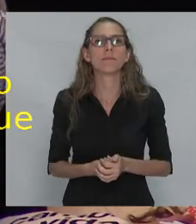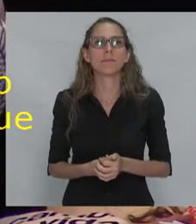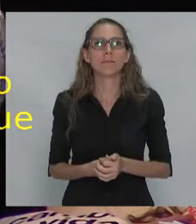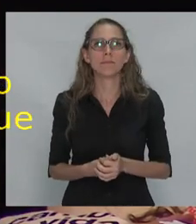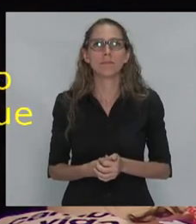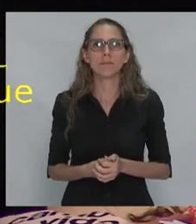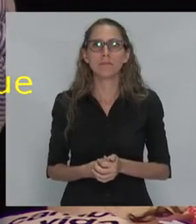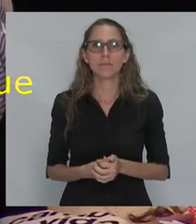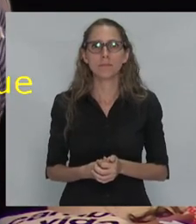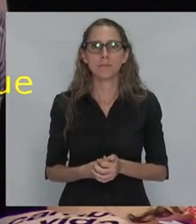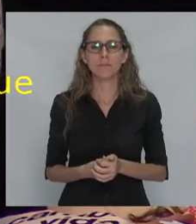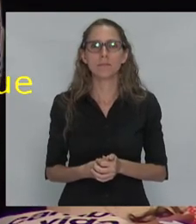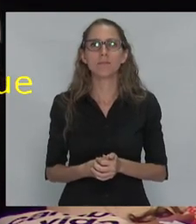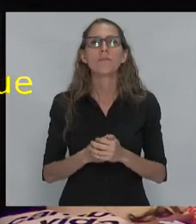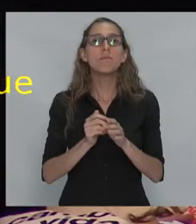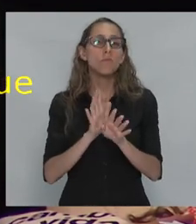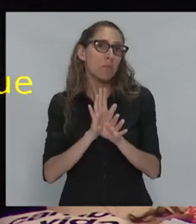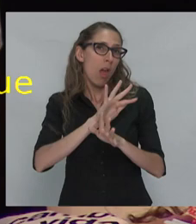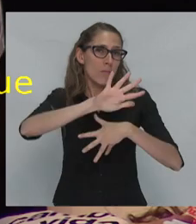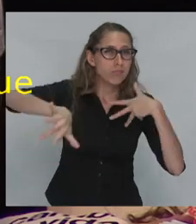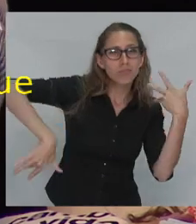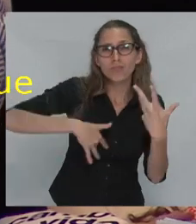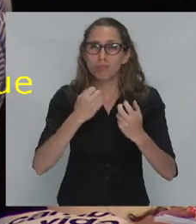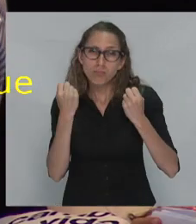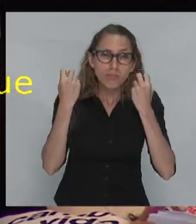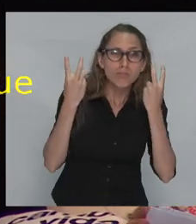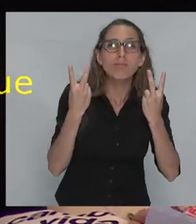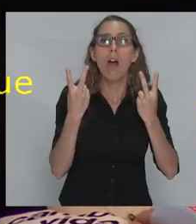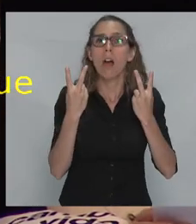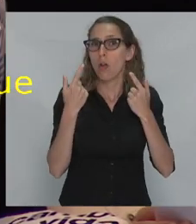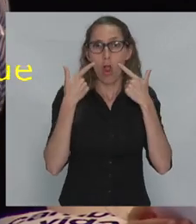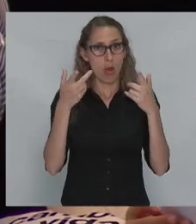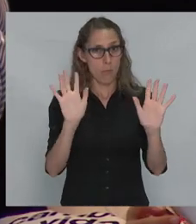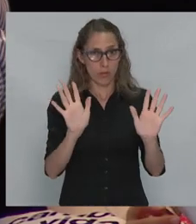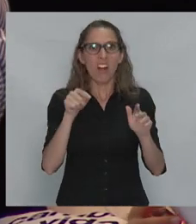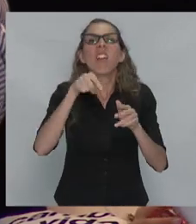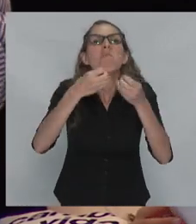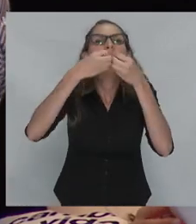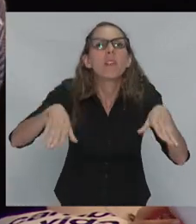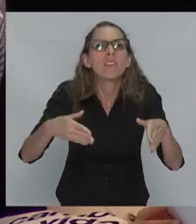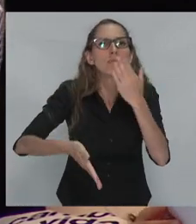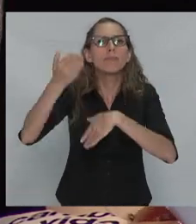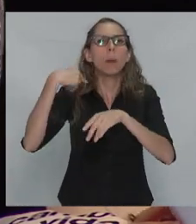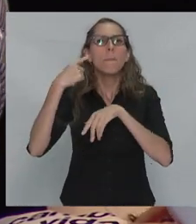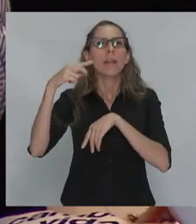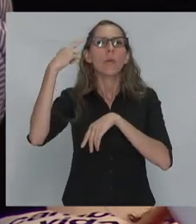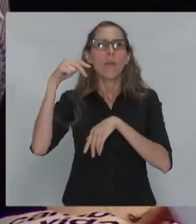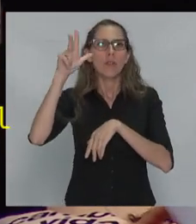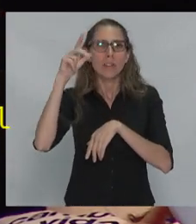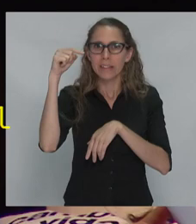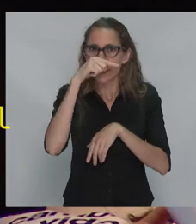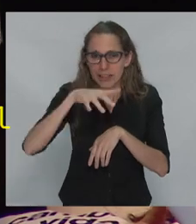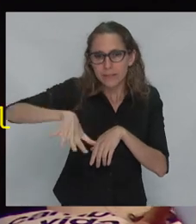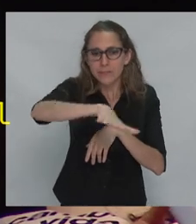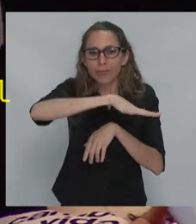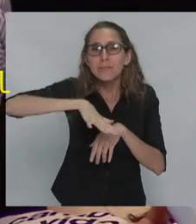a commencé pour beaucoup en 1987 dans les territoires occupés, mais en réalité,